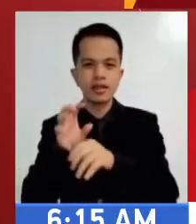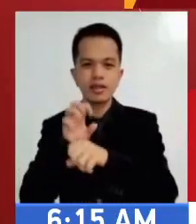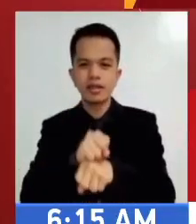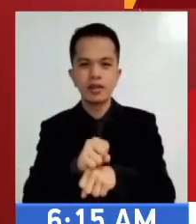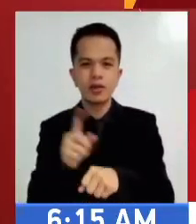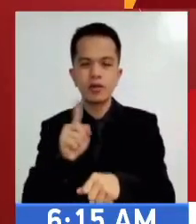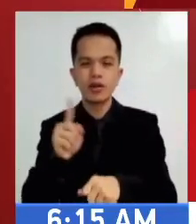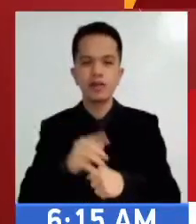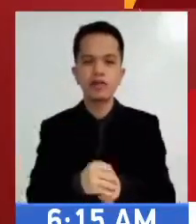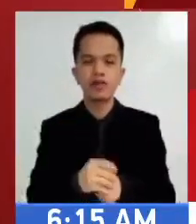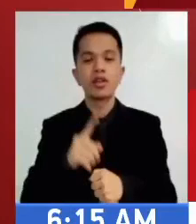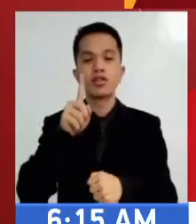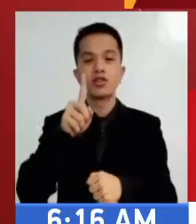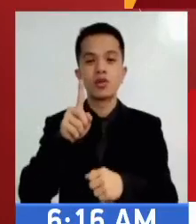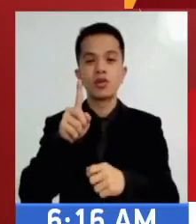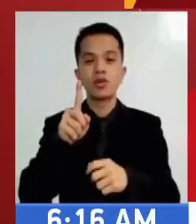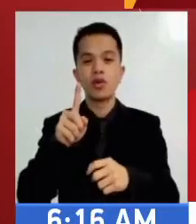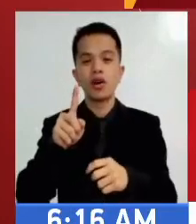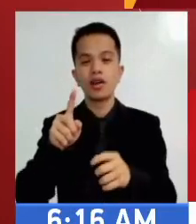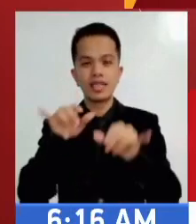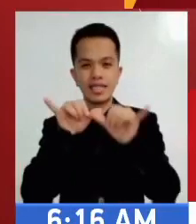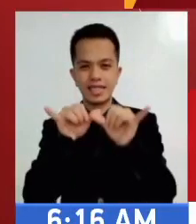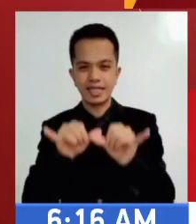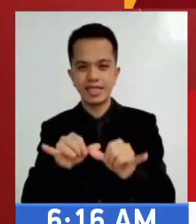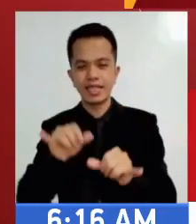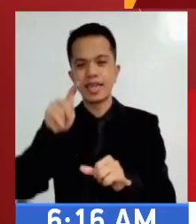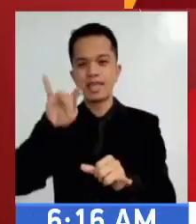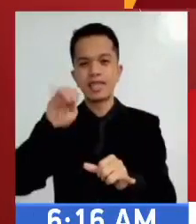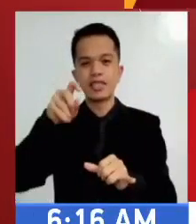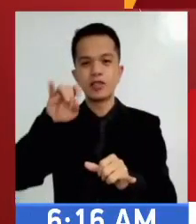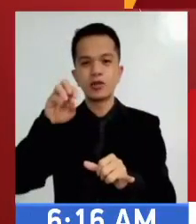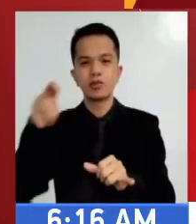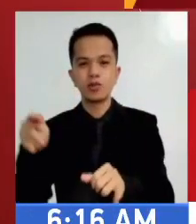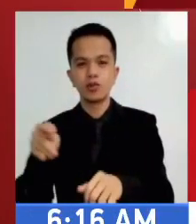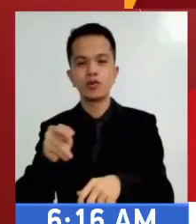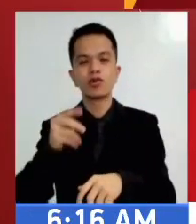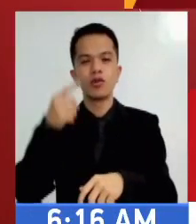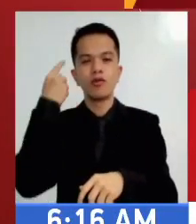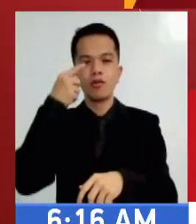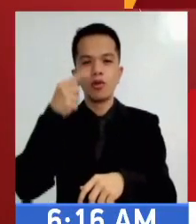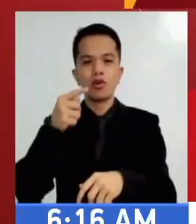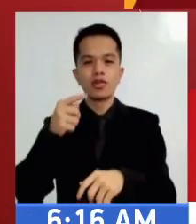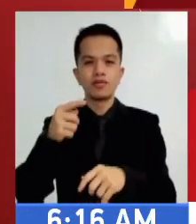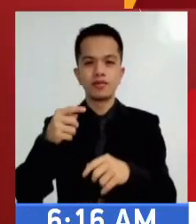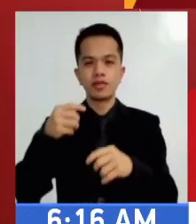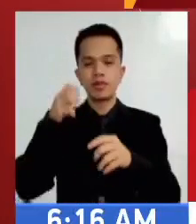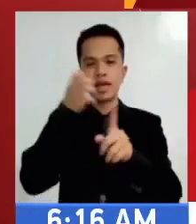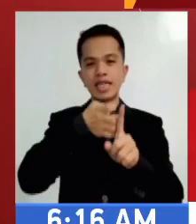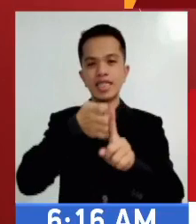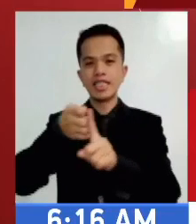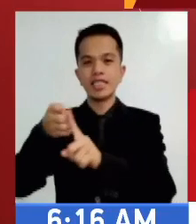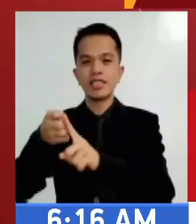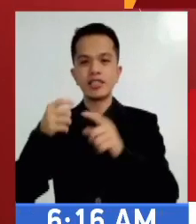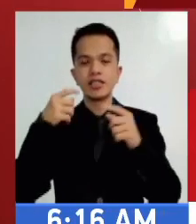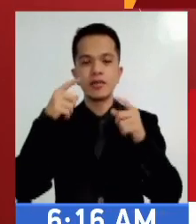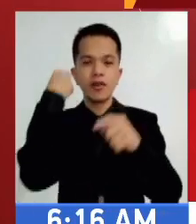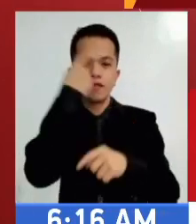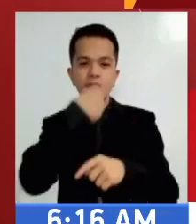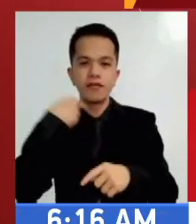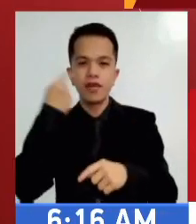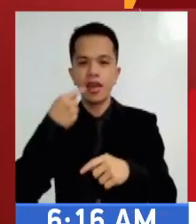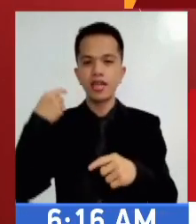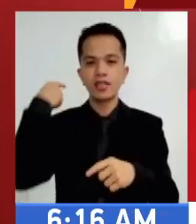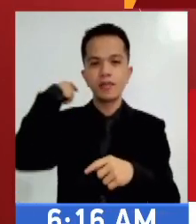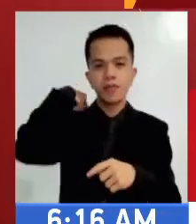teaspoon for the arms, 1 teaspoon for the legs, 1 teaspoon for the thighs, back, chest. Total is about mga